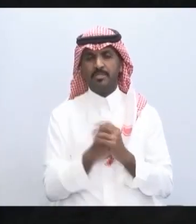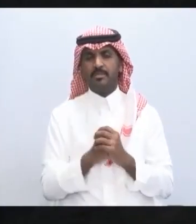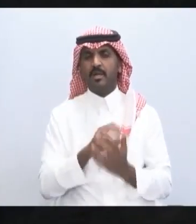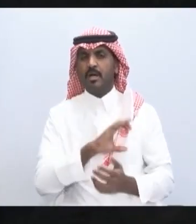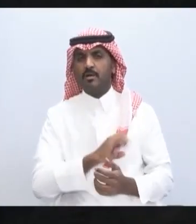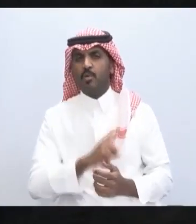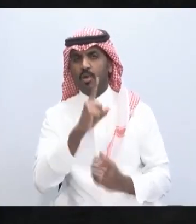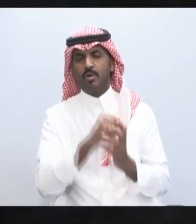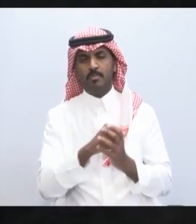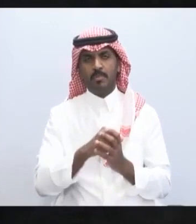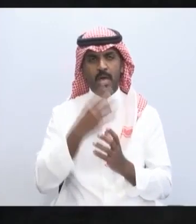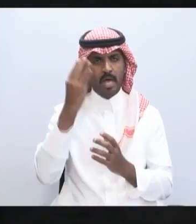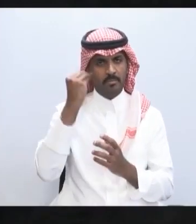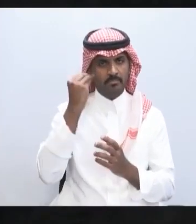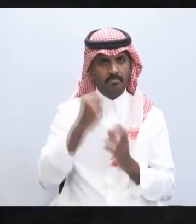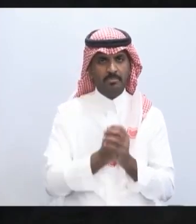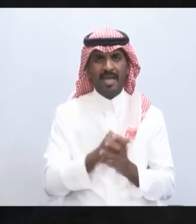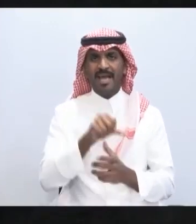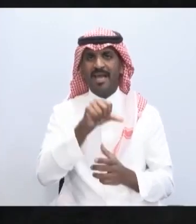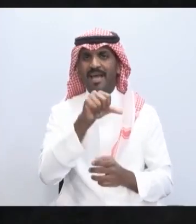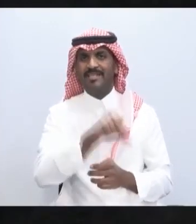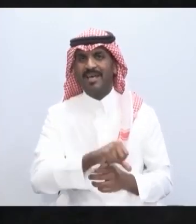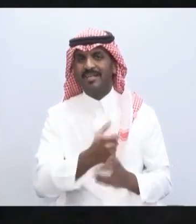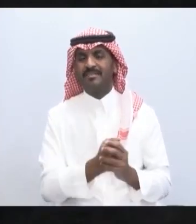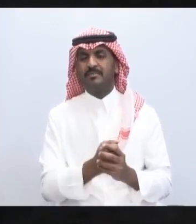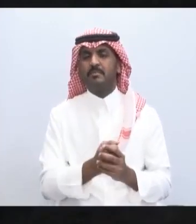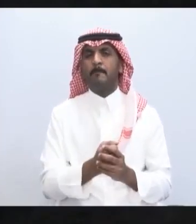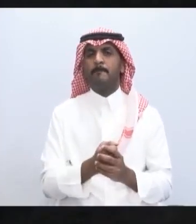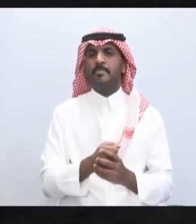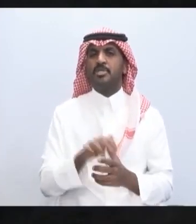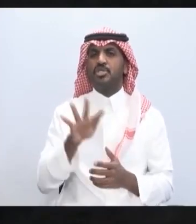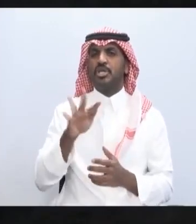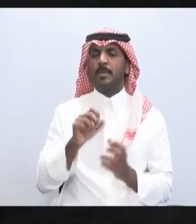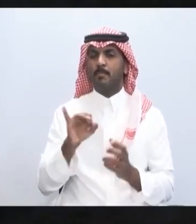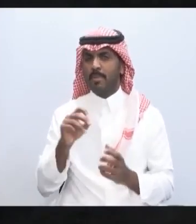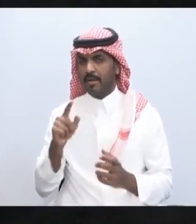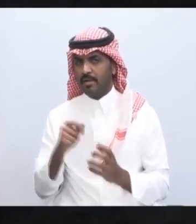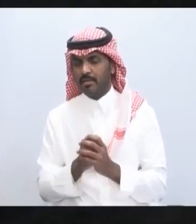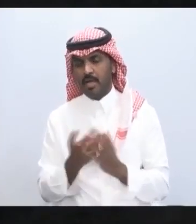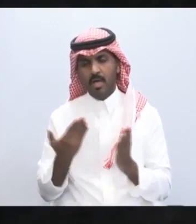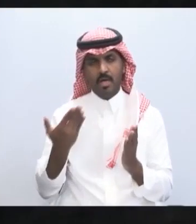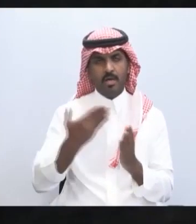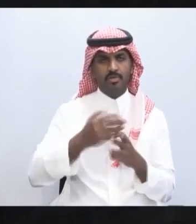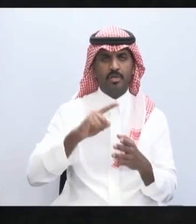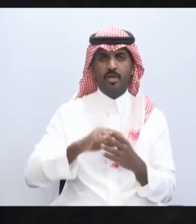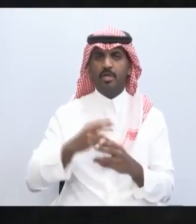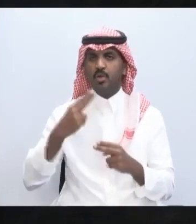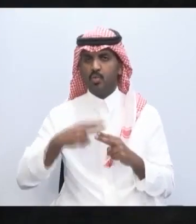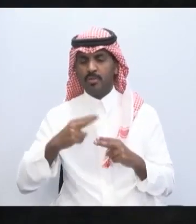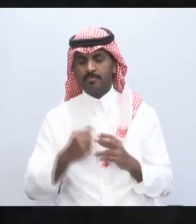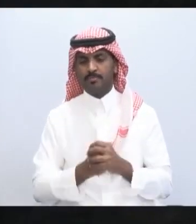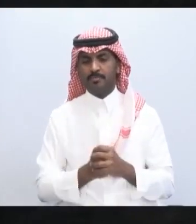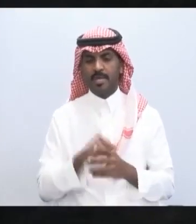علم بهزيمه الشيخ مبارك ف عاد مره اخرى الى الكويت وهذه